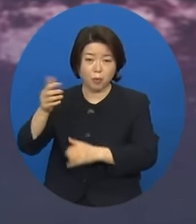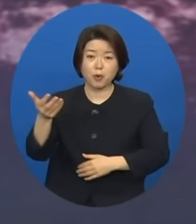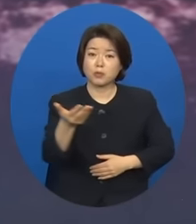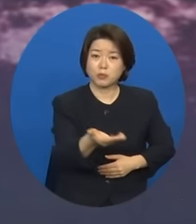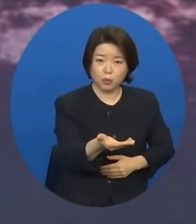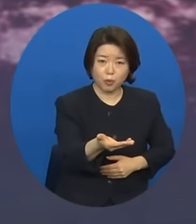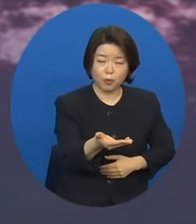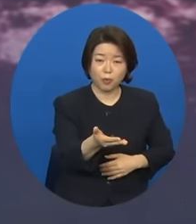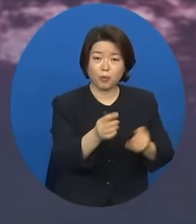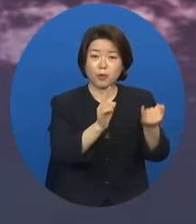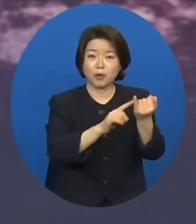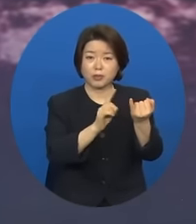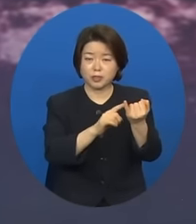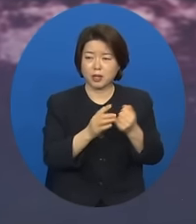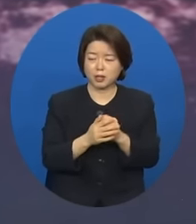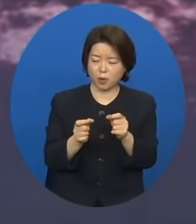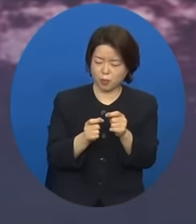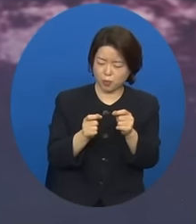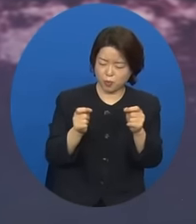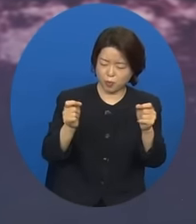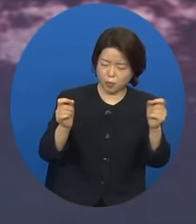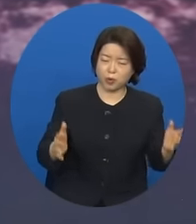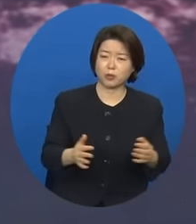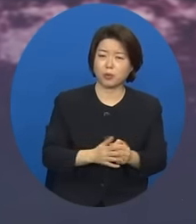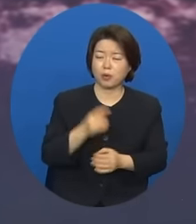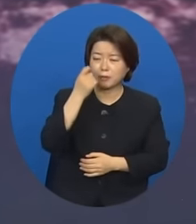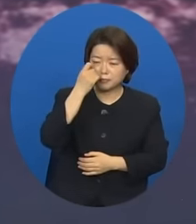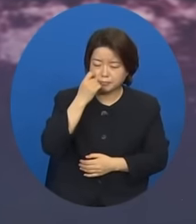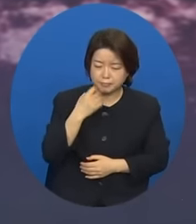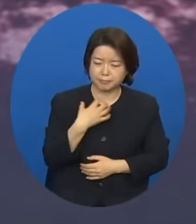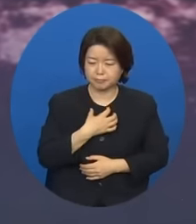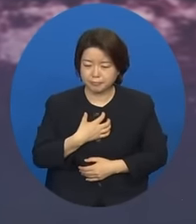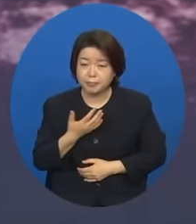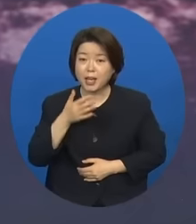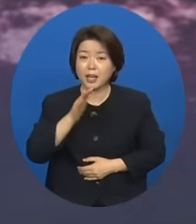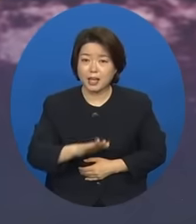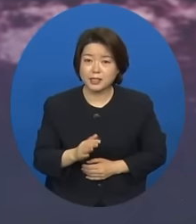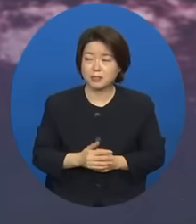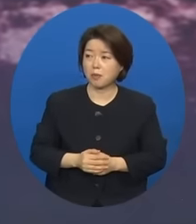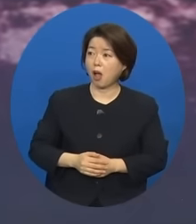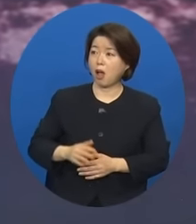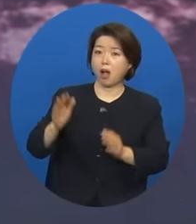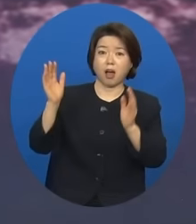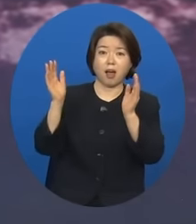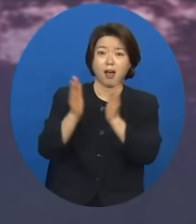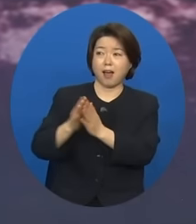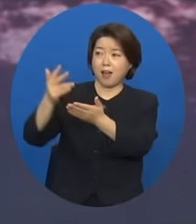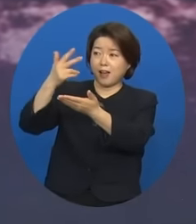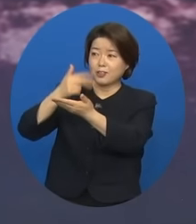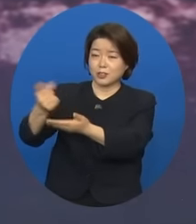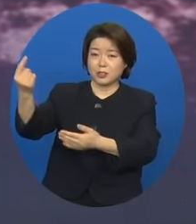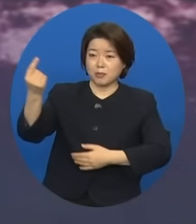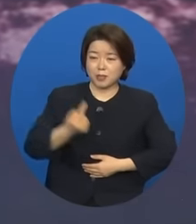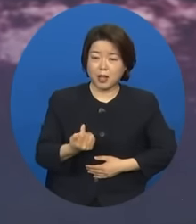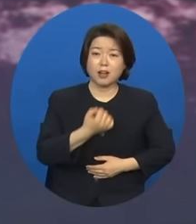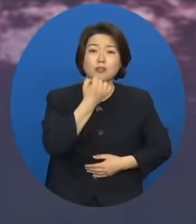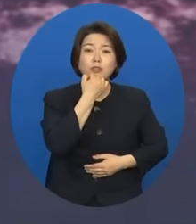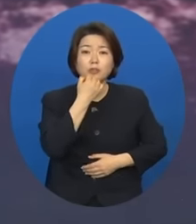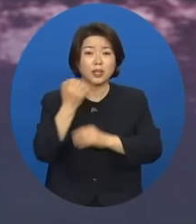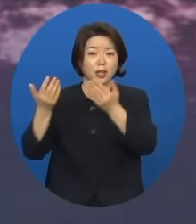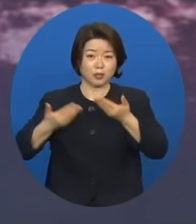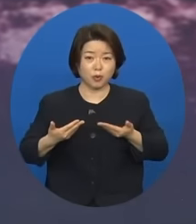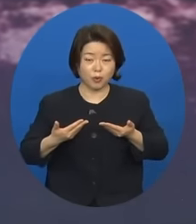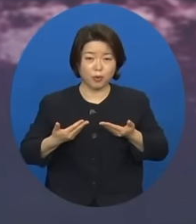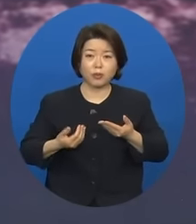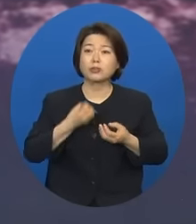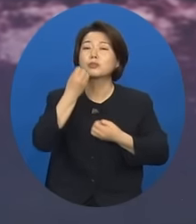그녀가 그렇게 오랜 기간을 우울하고 슬퍼했지만 이제 주님께서 나를 웃게 하셨다는